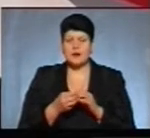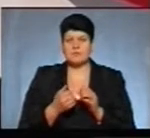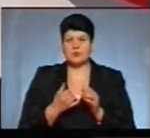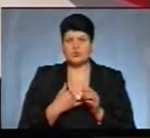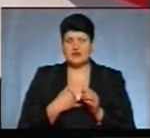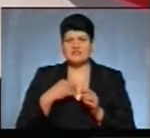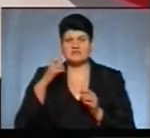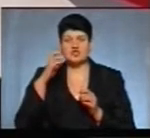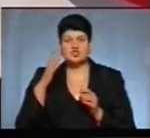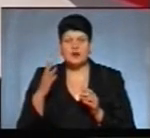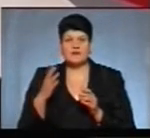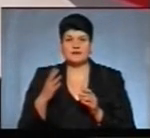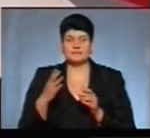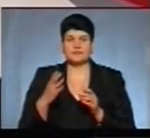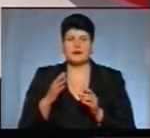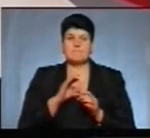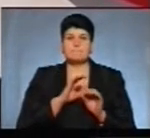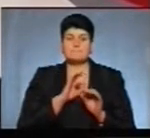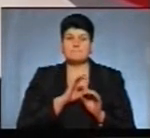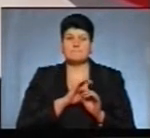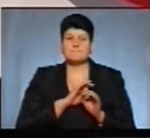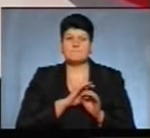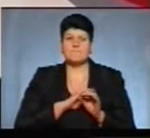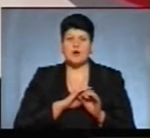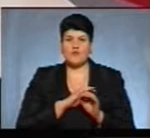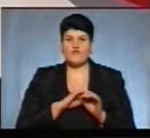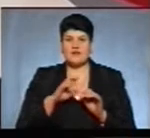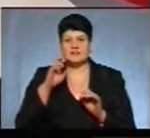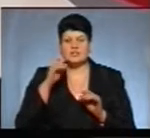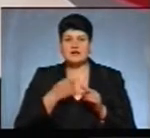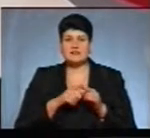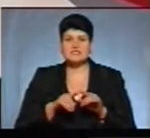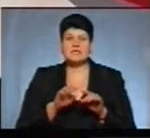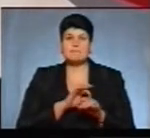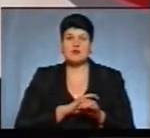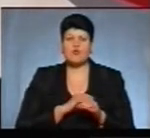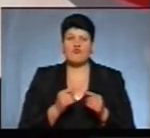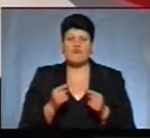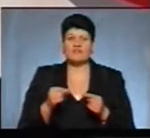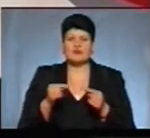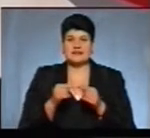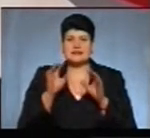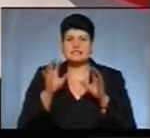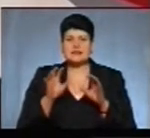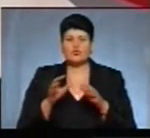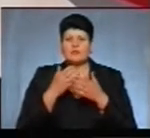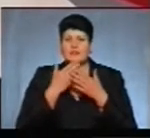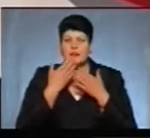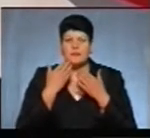в державі. Правова держава – це, в першу чергу, правова визначеність. Тобто закон не має